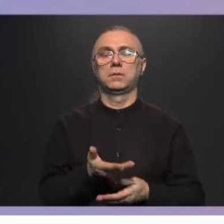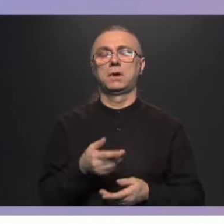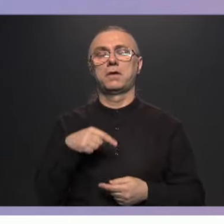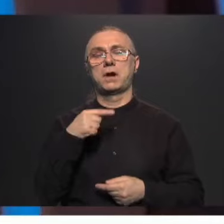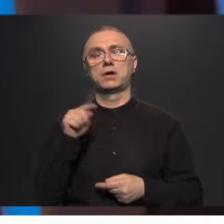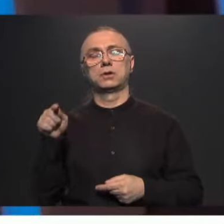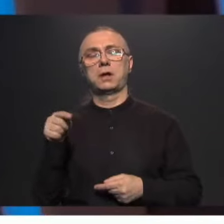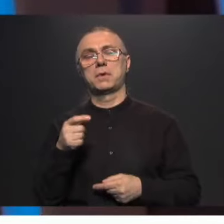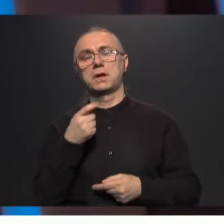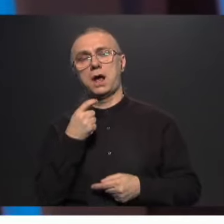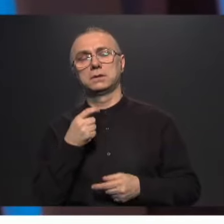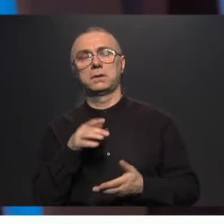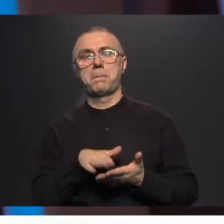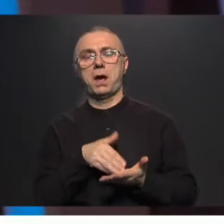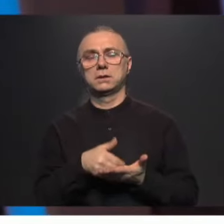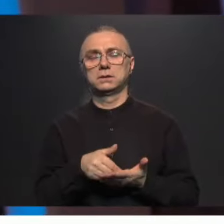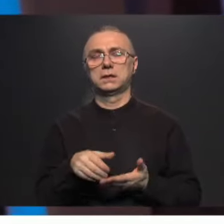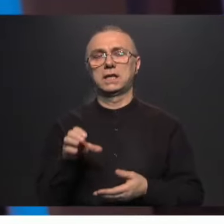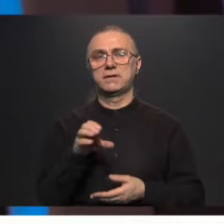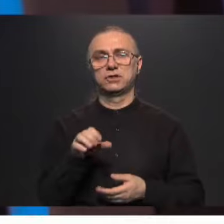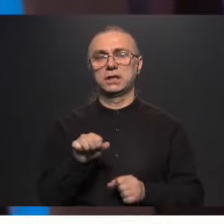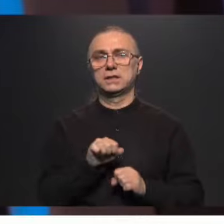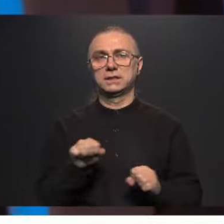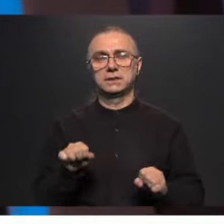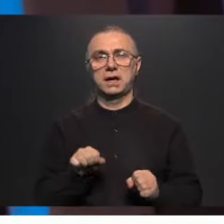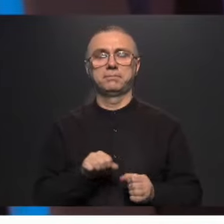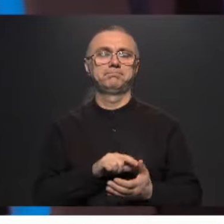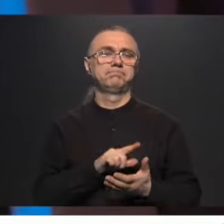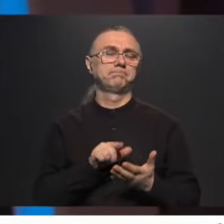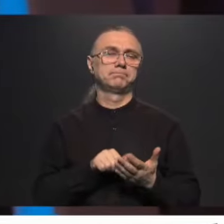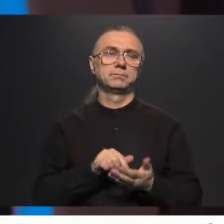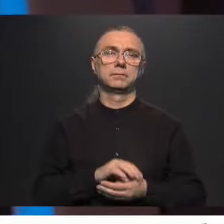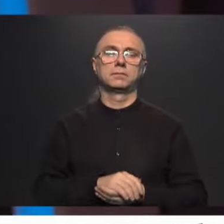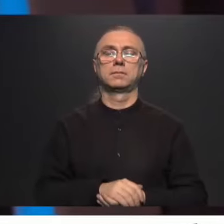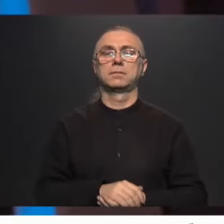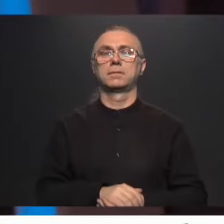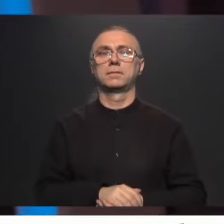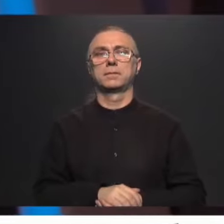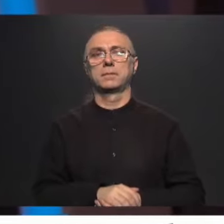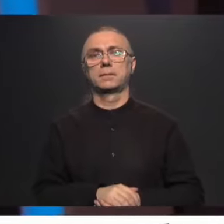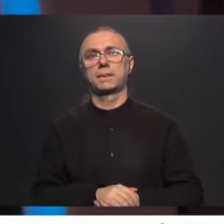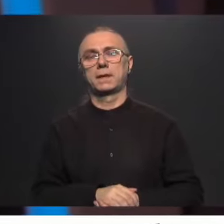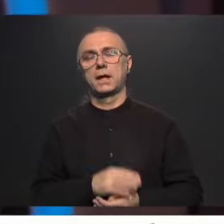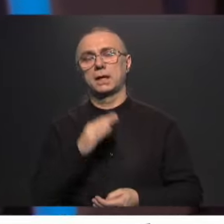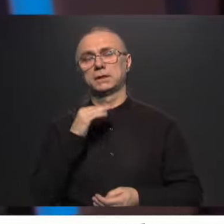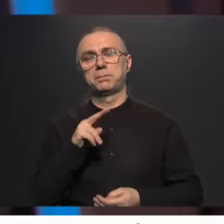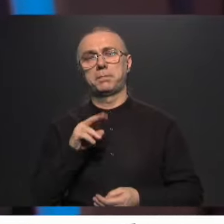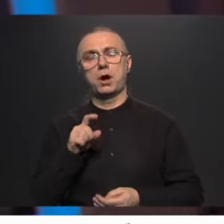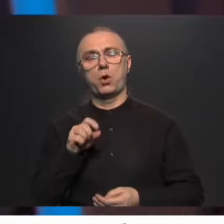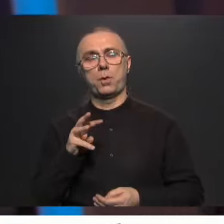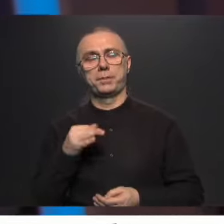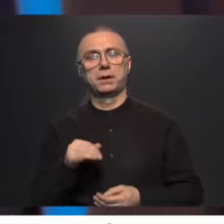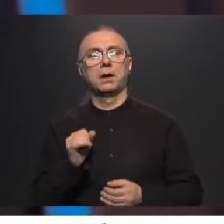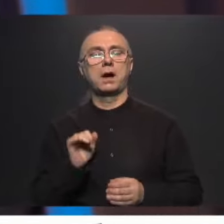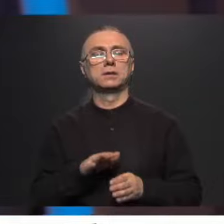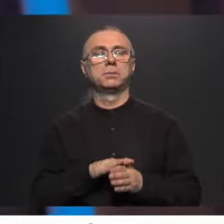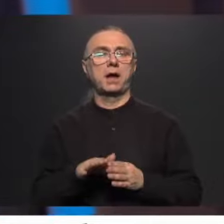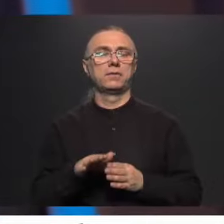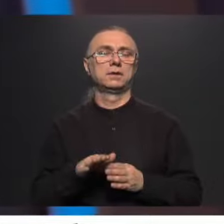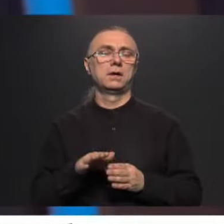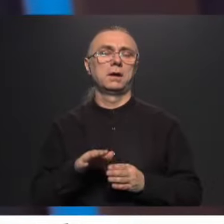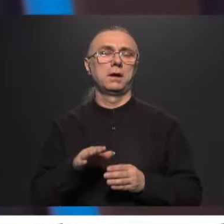нельзя. Вот как вот, подскажите, как правильно? Спасибо большое за вопрос, отец Пахомий. Как справить поминки в постный